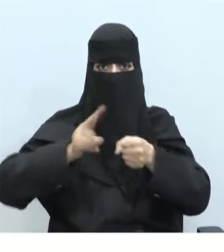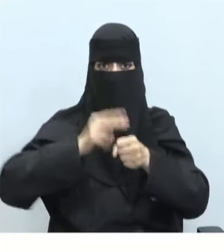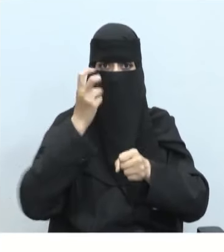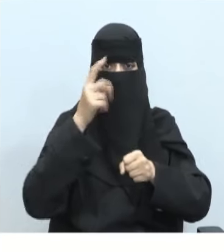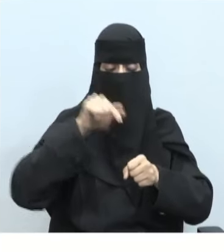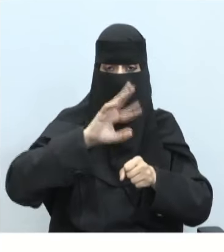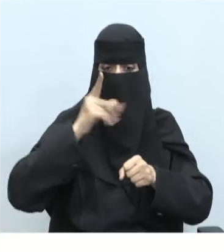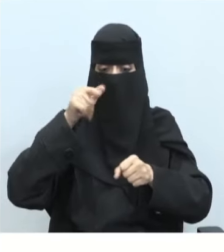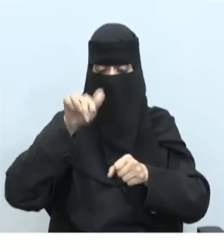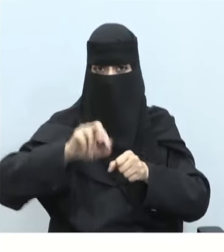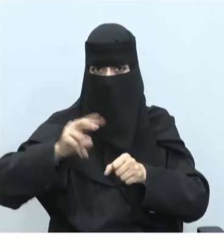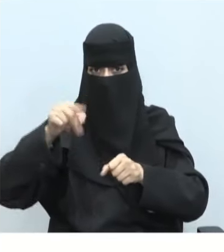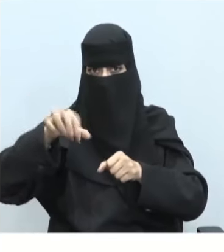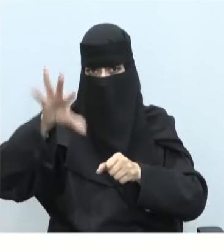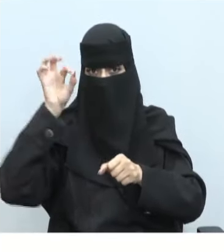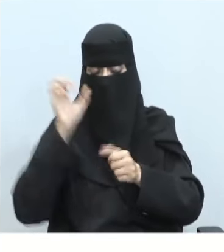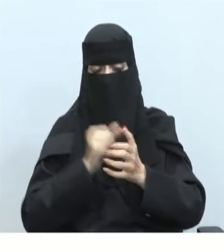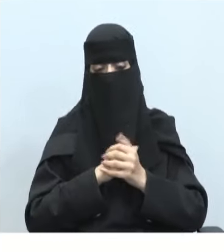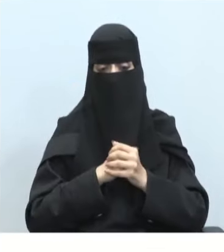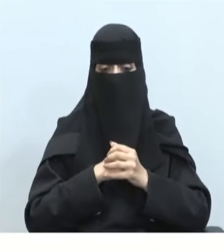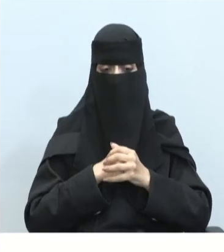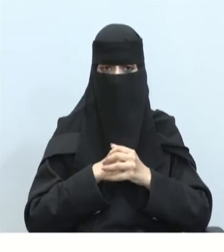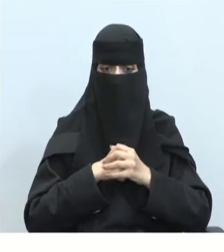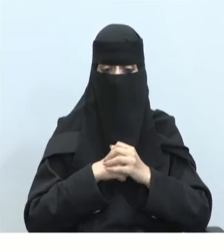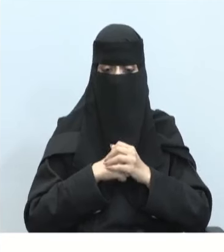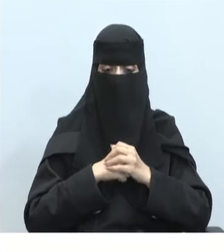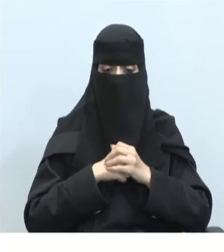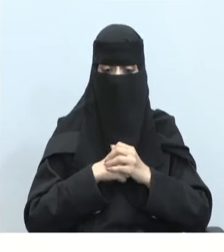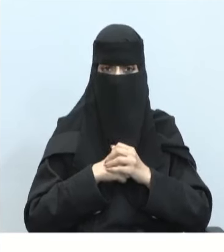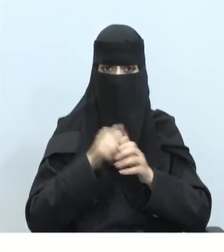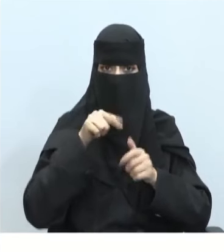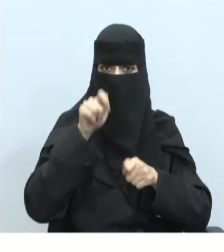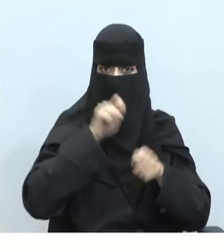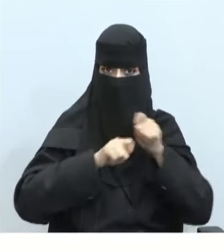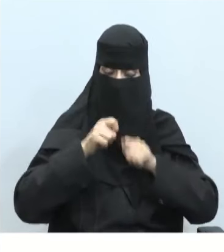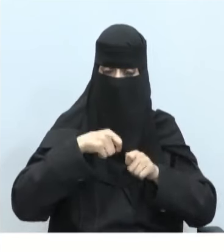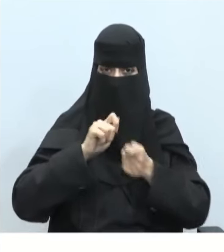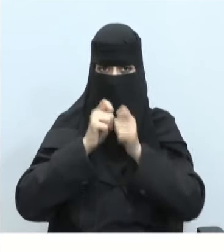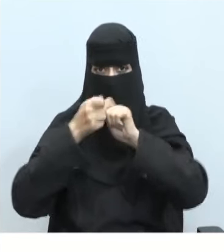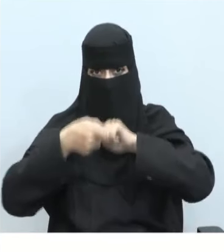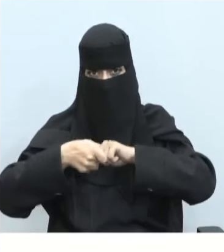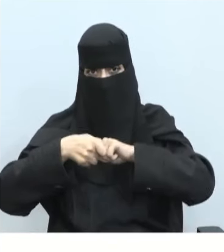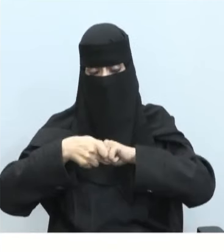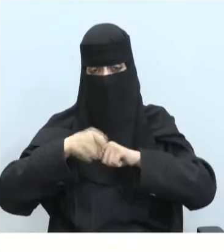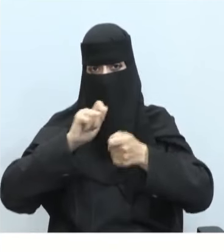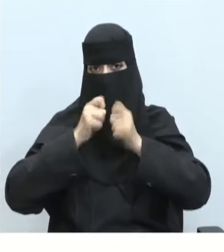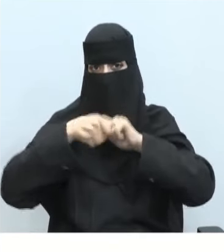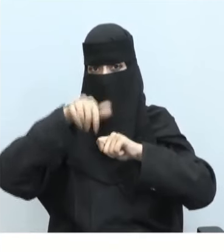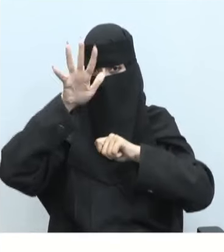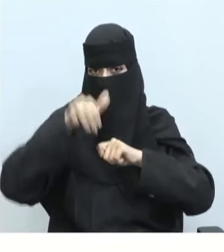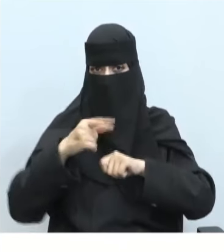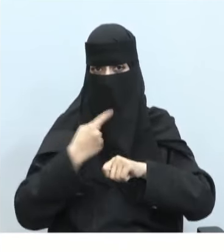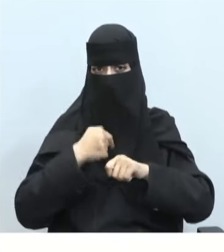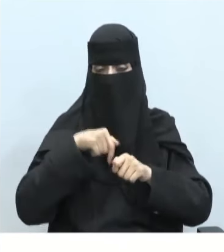الضغط على هذا الخيار اذا يمكنك استخدام استبدال او استبدال الكل اذا